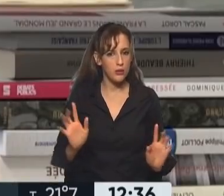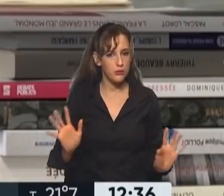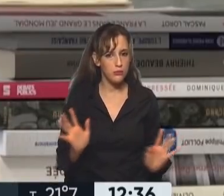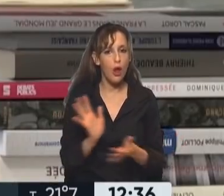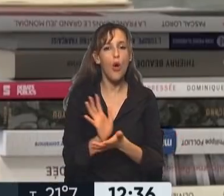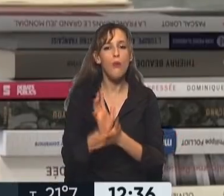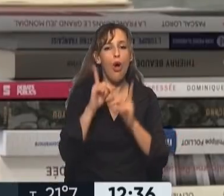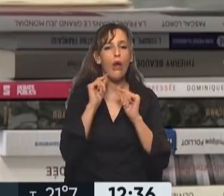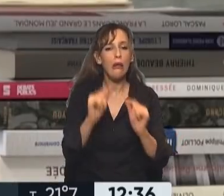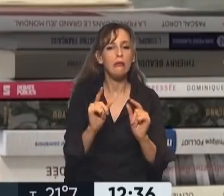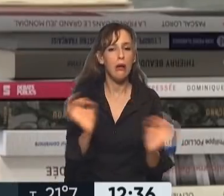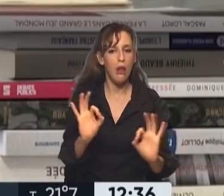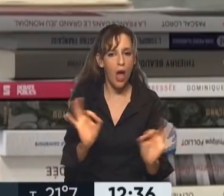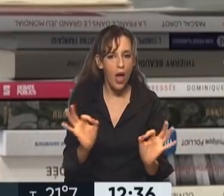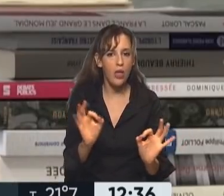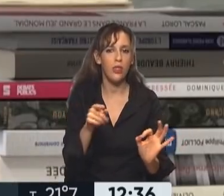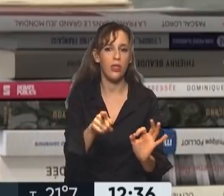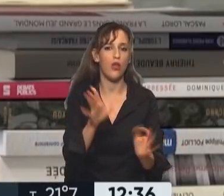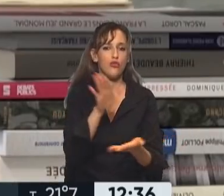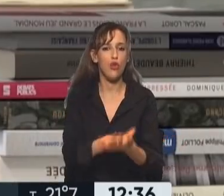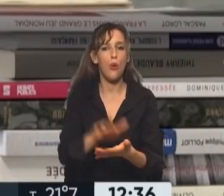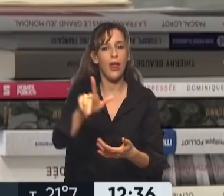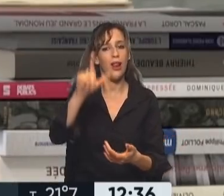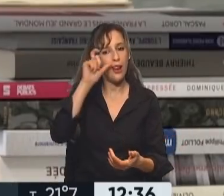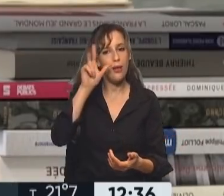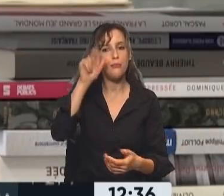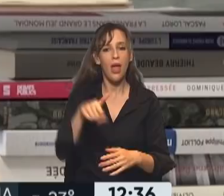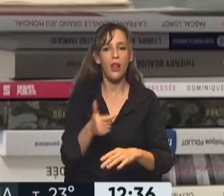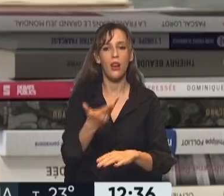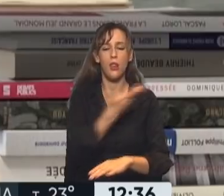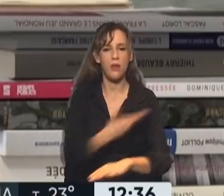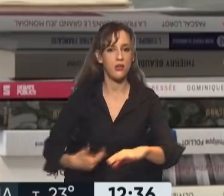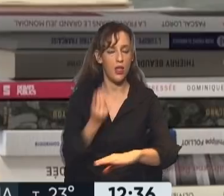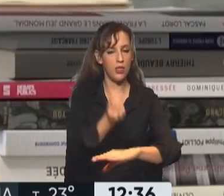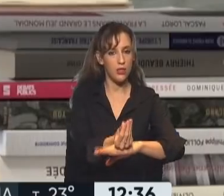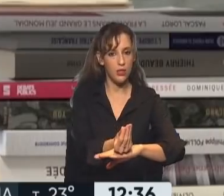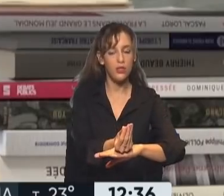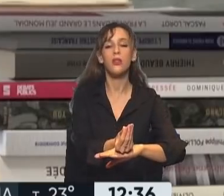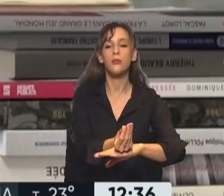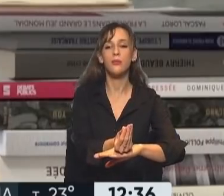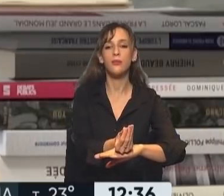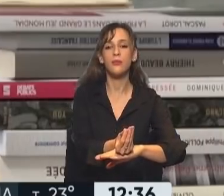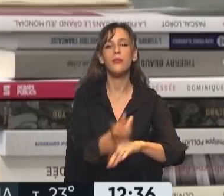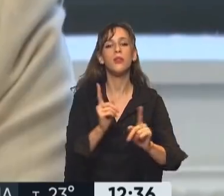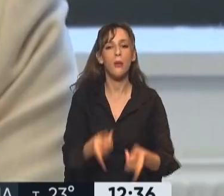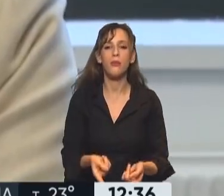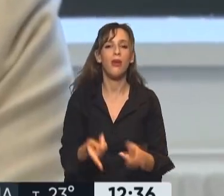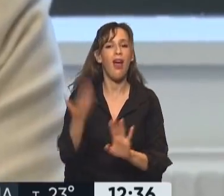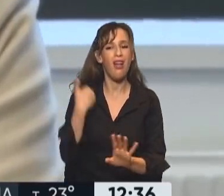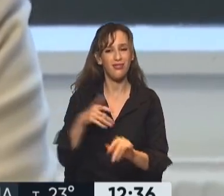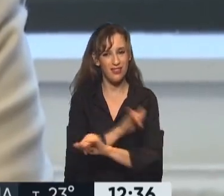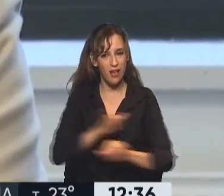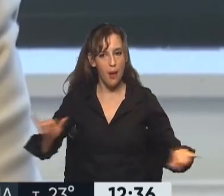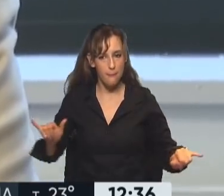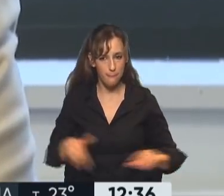de l'arrivée potentielle de Marine Le Pen au pouvoir, soit même concernant les principales propositions qu'elle peut effectuer dans le cadre de cette campagne électorale. Pero esta